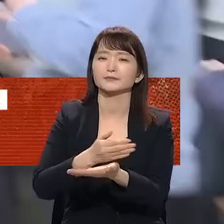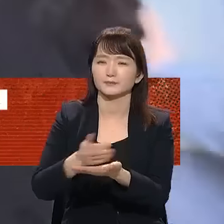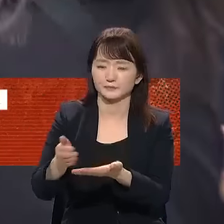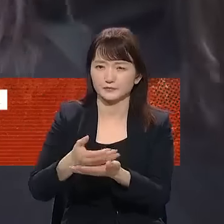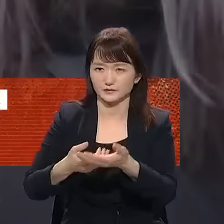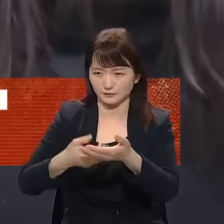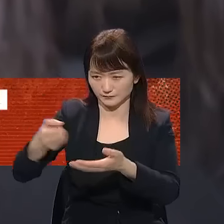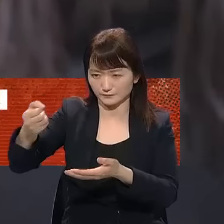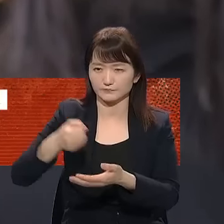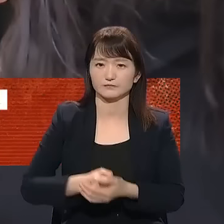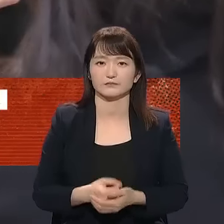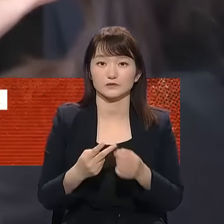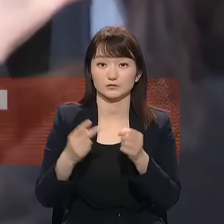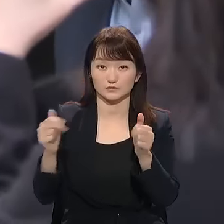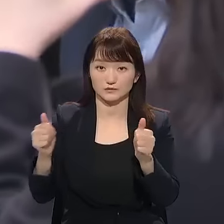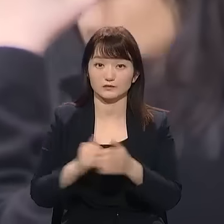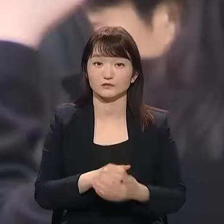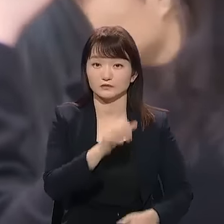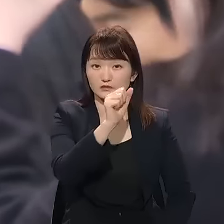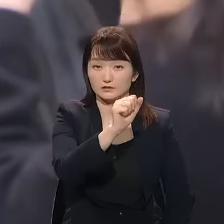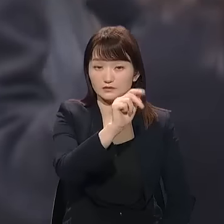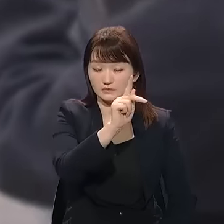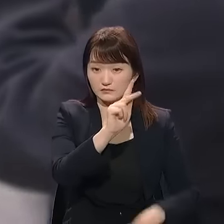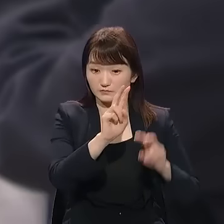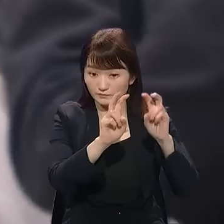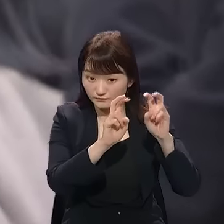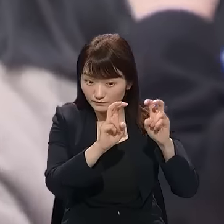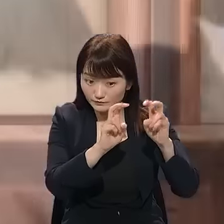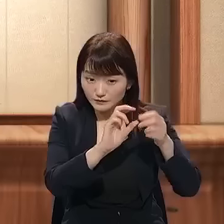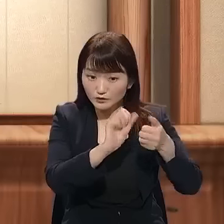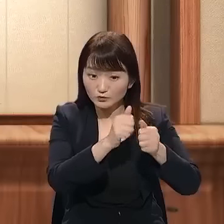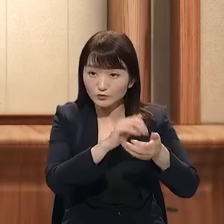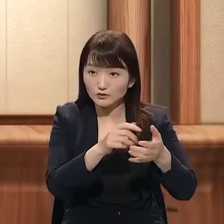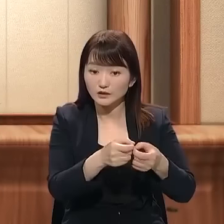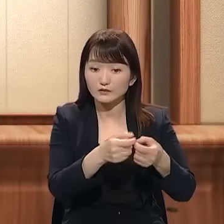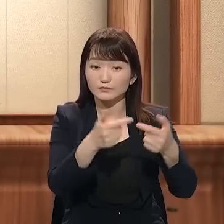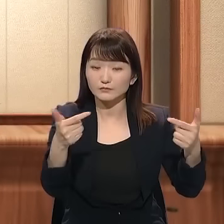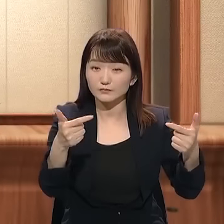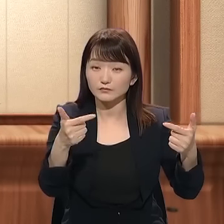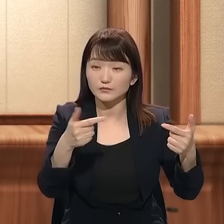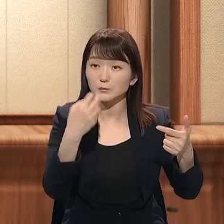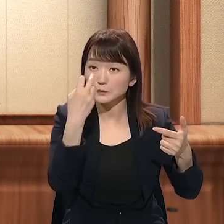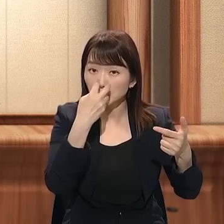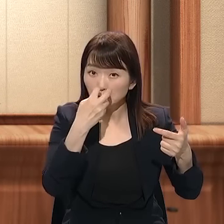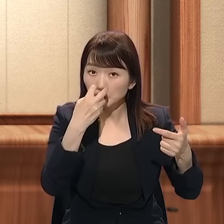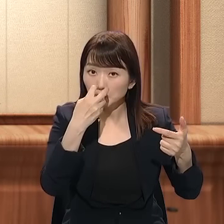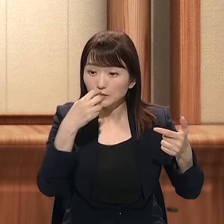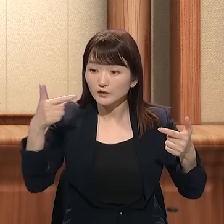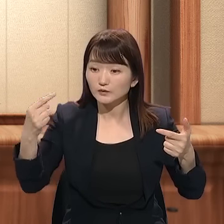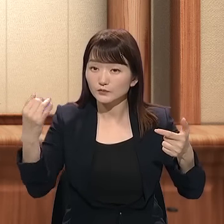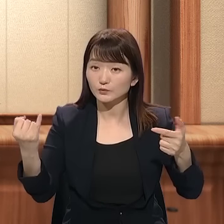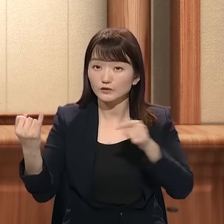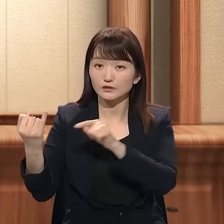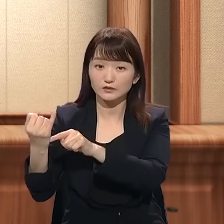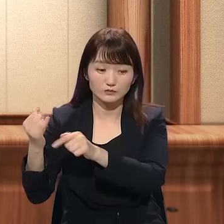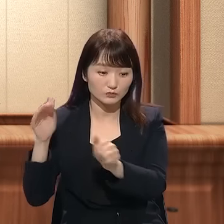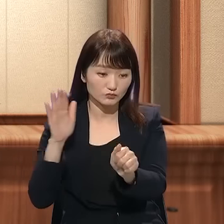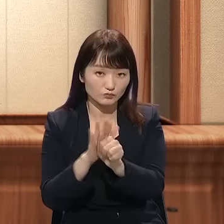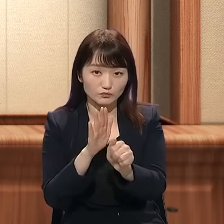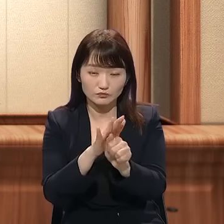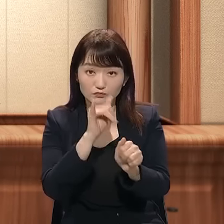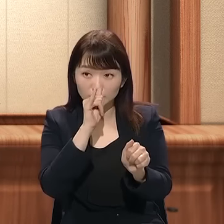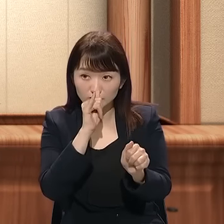항소심 재판은 그게 아니라 SK 그룹 SK 주식이 늘어나고 그 관리되는데 는데도이 노소형 관장이 기여한 바가